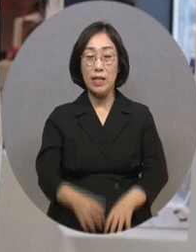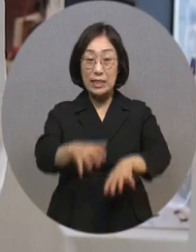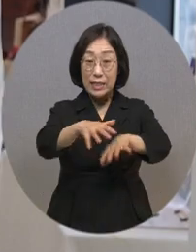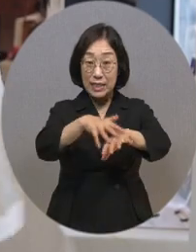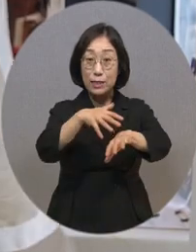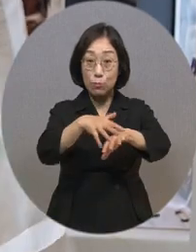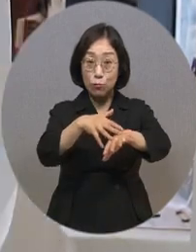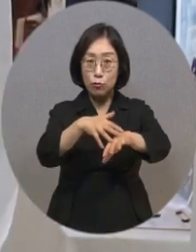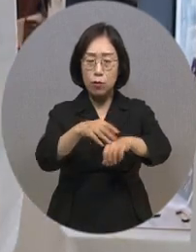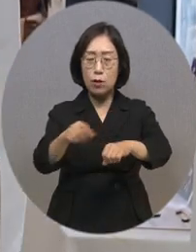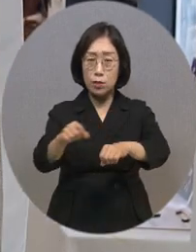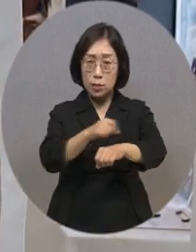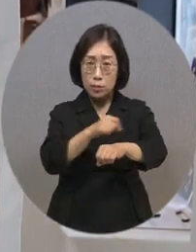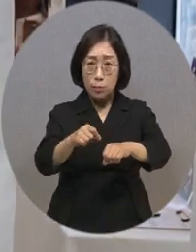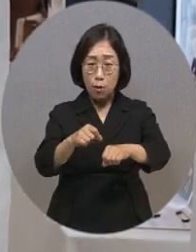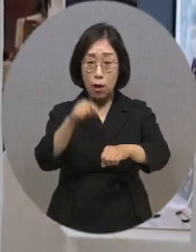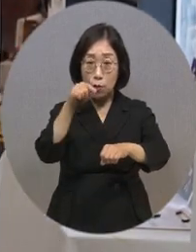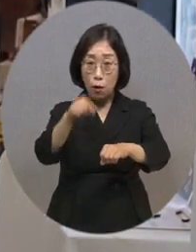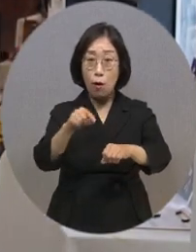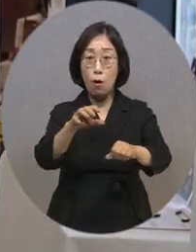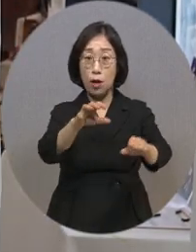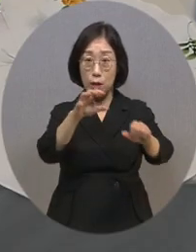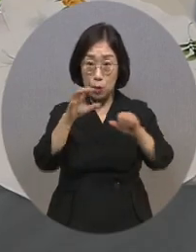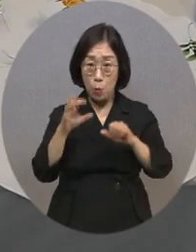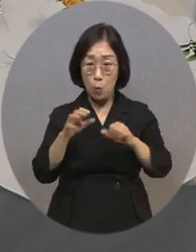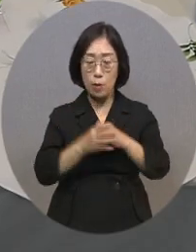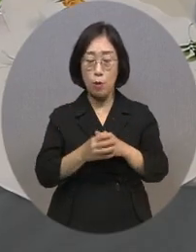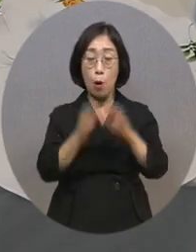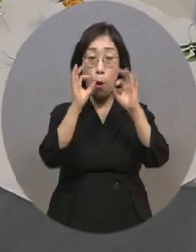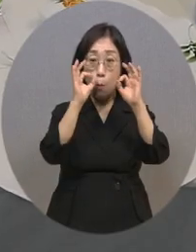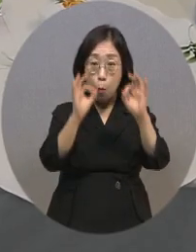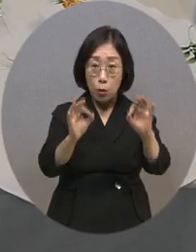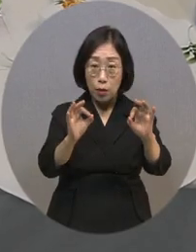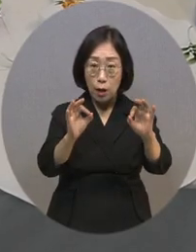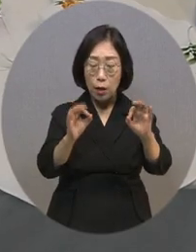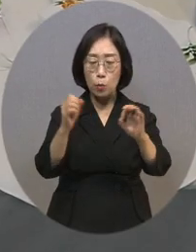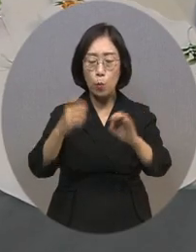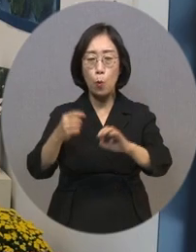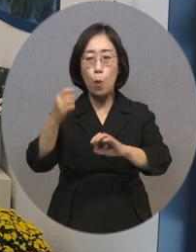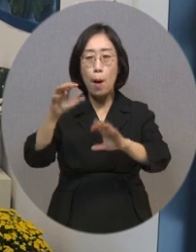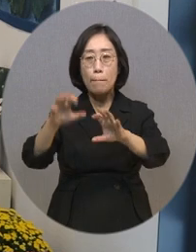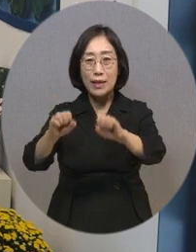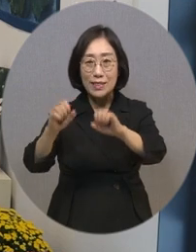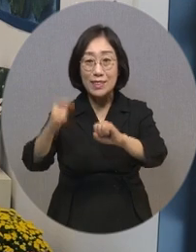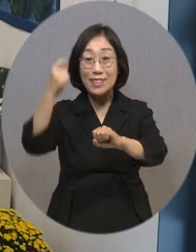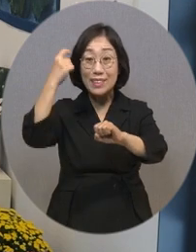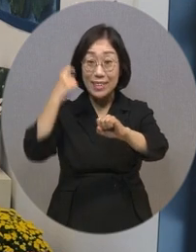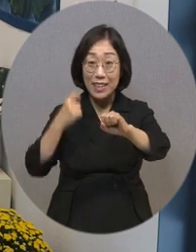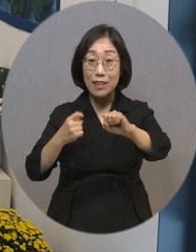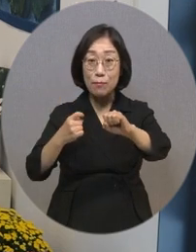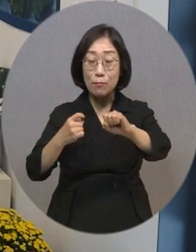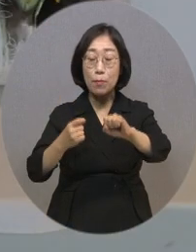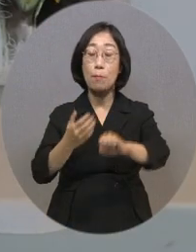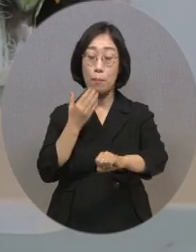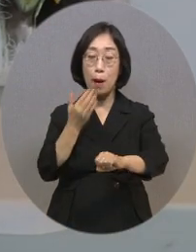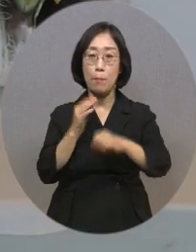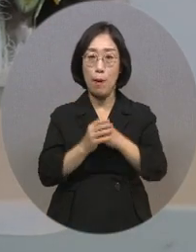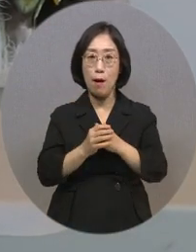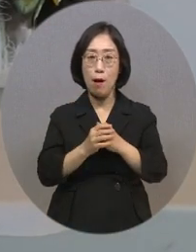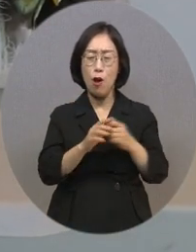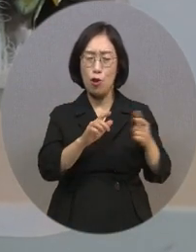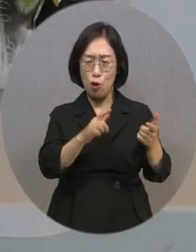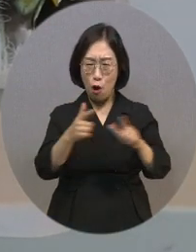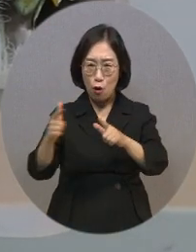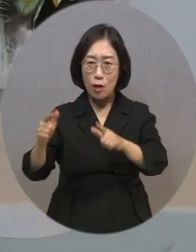직물이라는 특수한 매체는 시각뿐만 아니라 촉감으로도 느끼고 즐길 수 있어